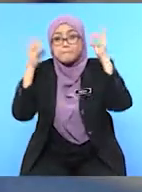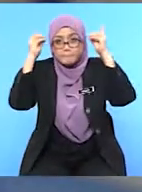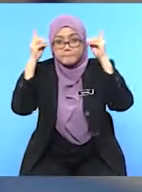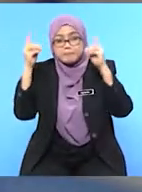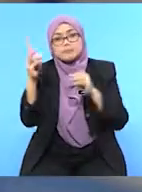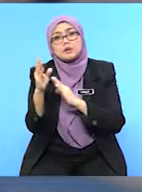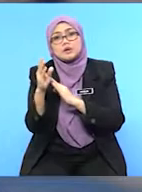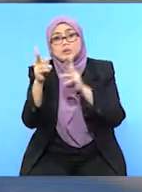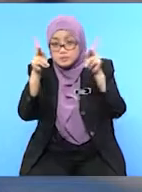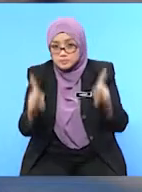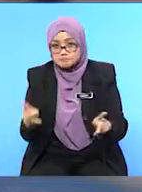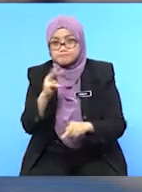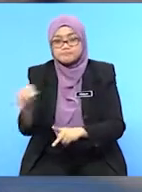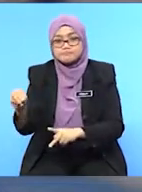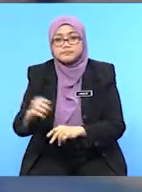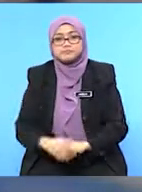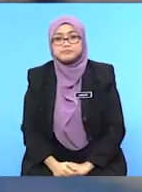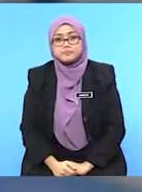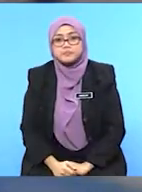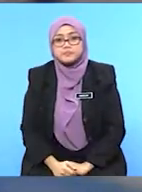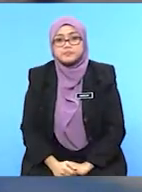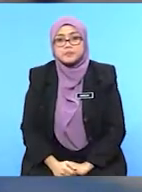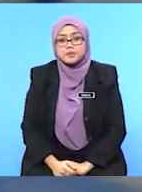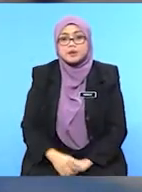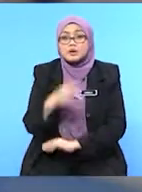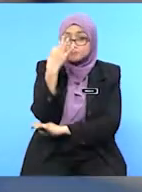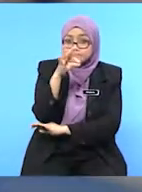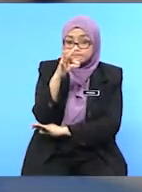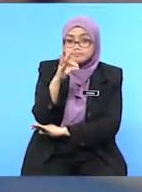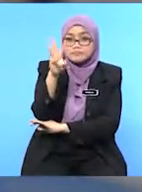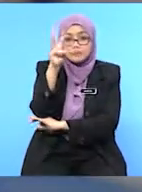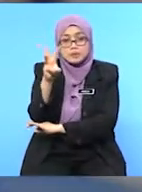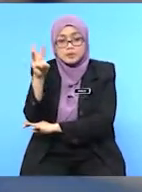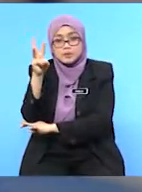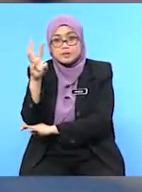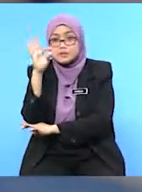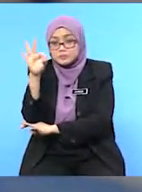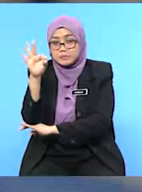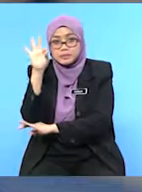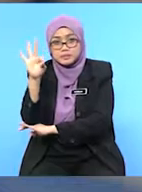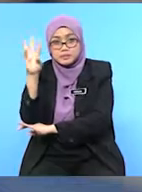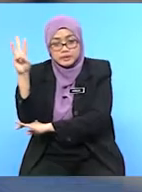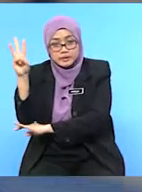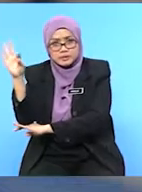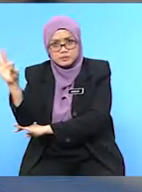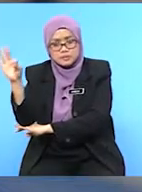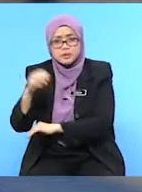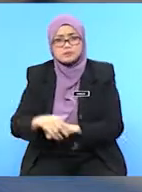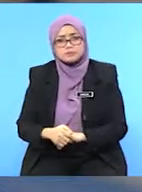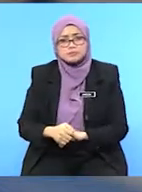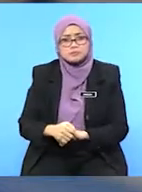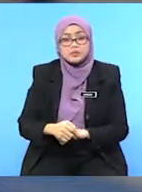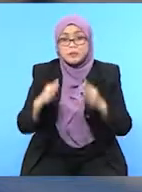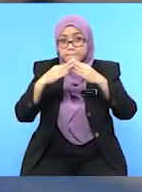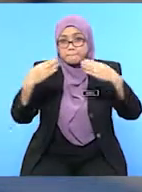kalau ada lam atas Pennsylvania DKI 1956 jelas bahwa kedudukan bahasa kebangsaan sebagai